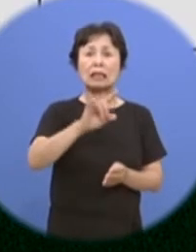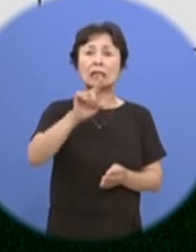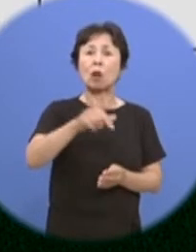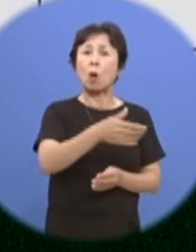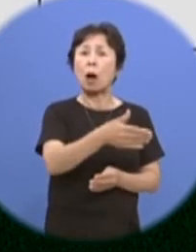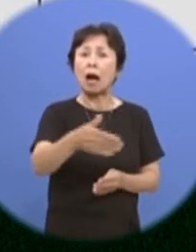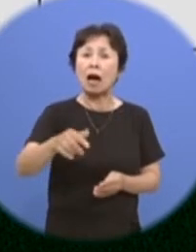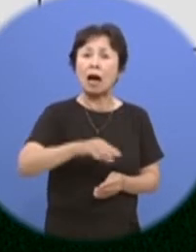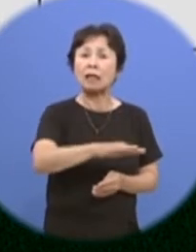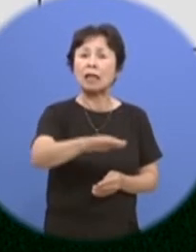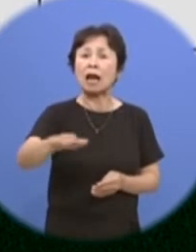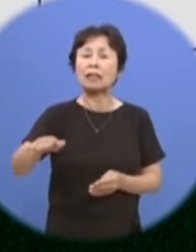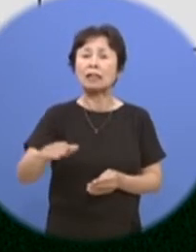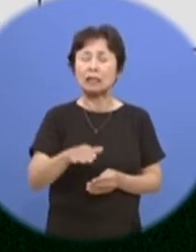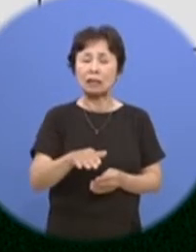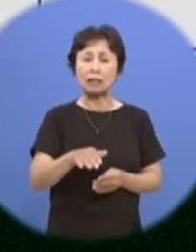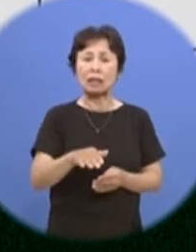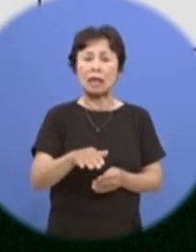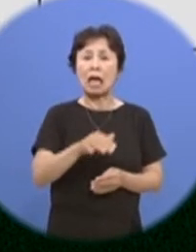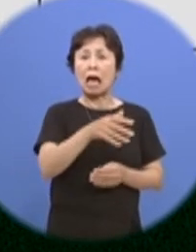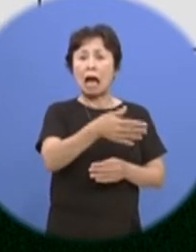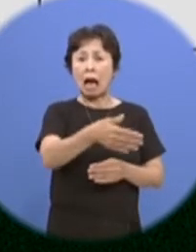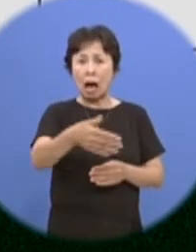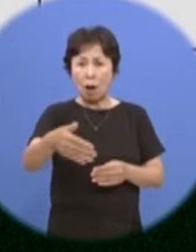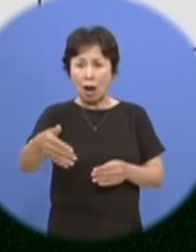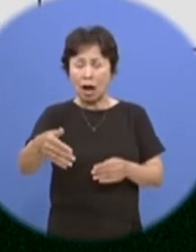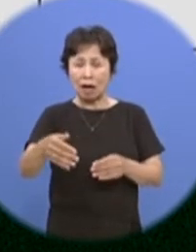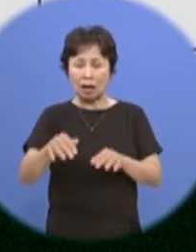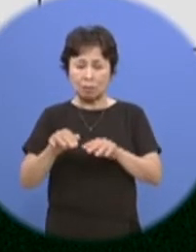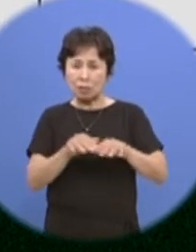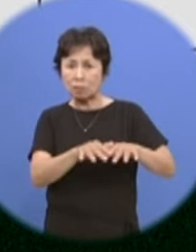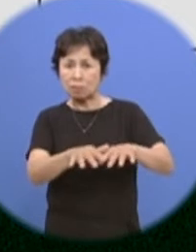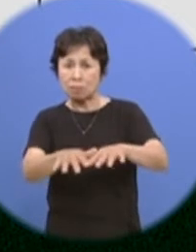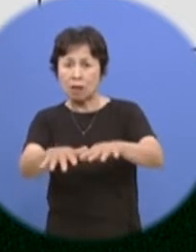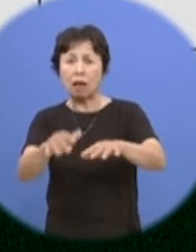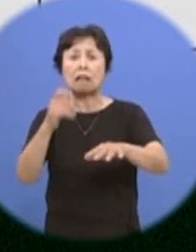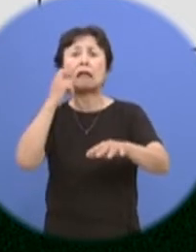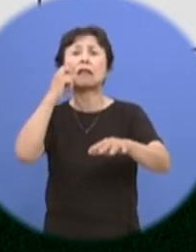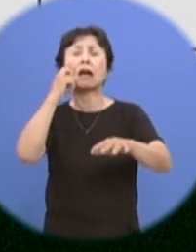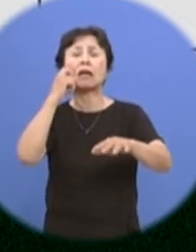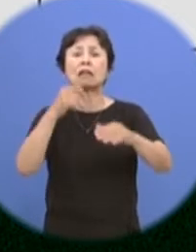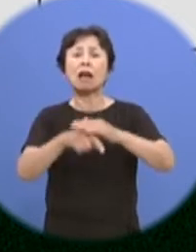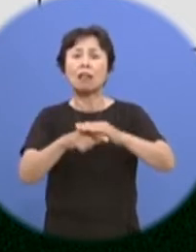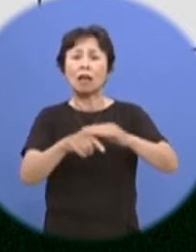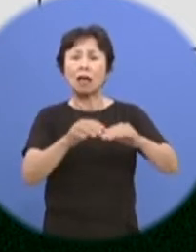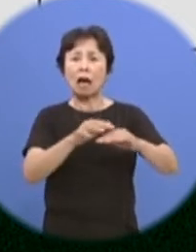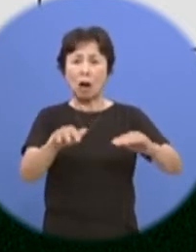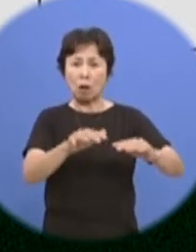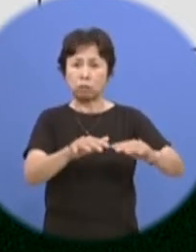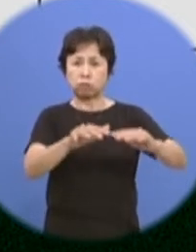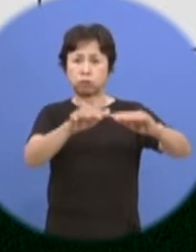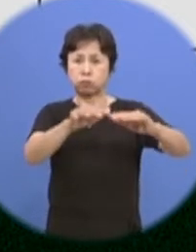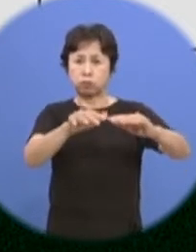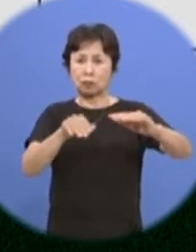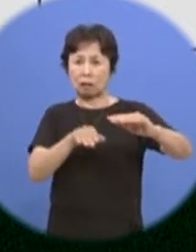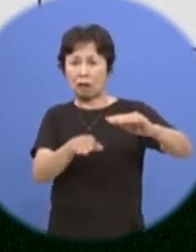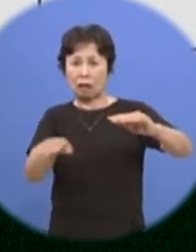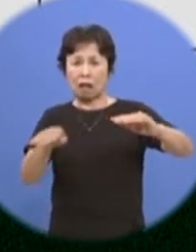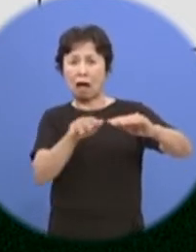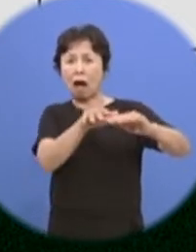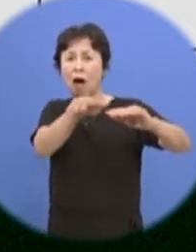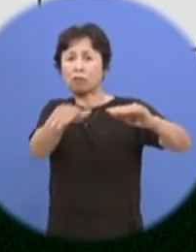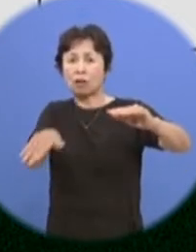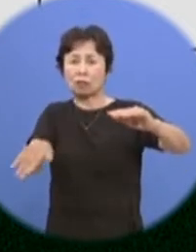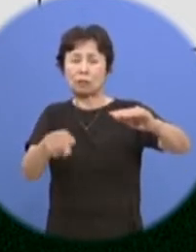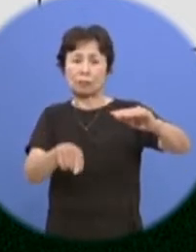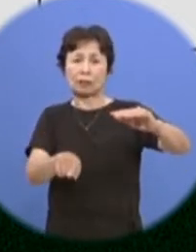にですね、水が流れ込まないっていう、川の水位が高くてね、まあ、そういうことが結構あって、 はい、 でかなり